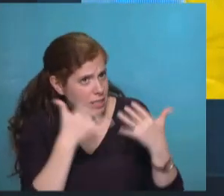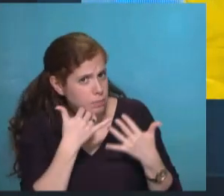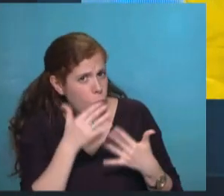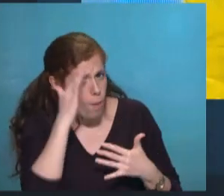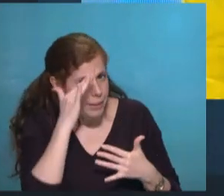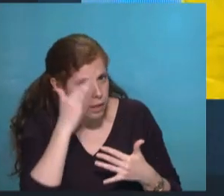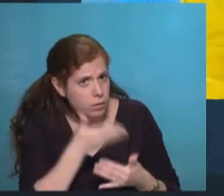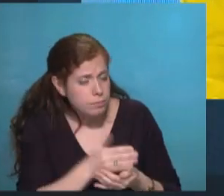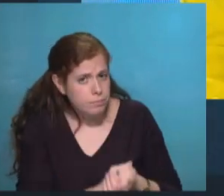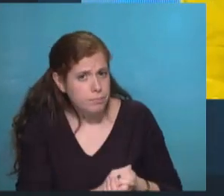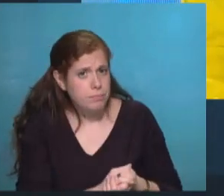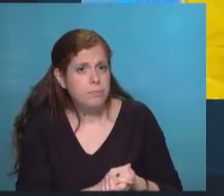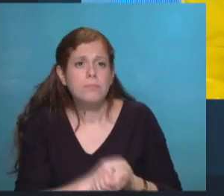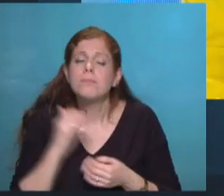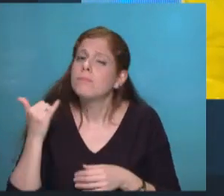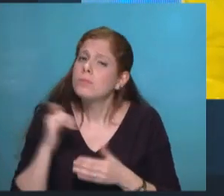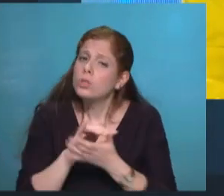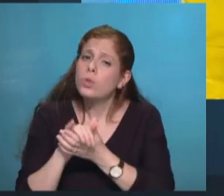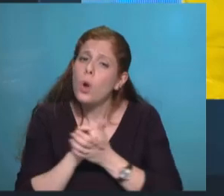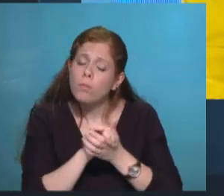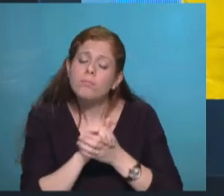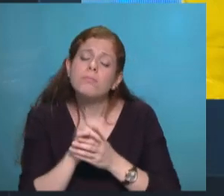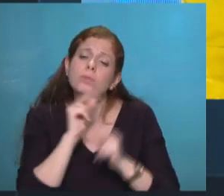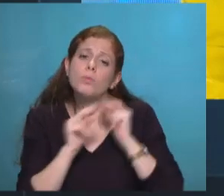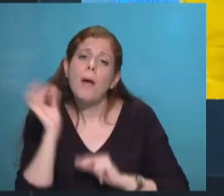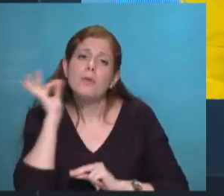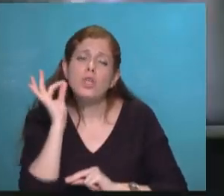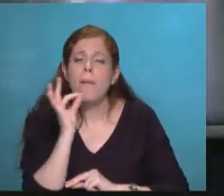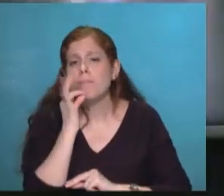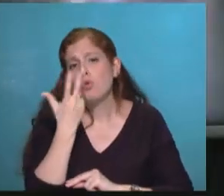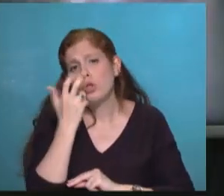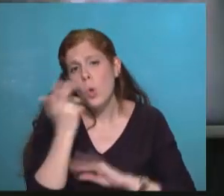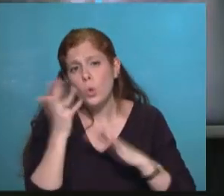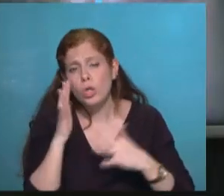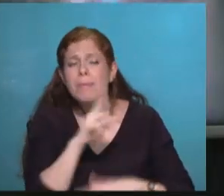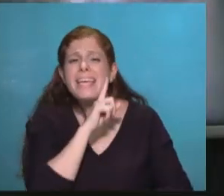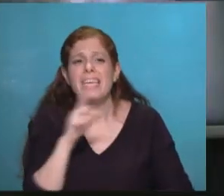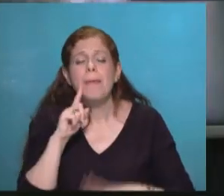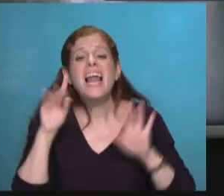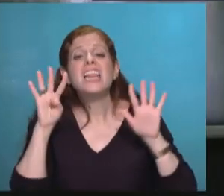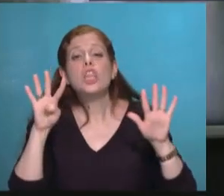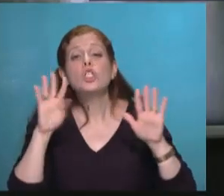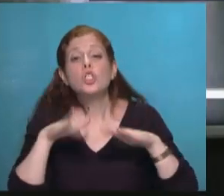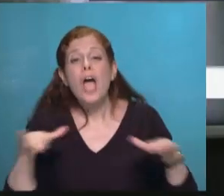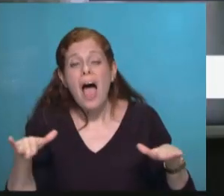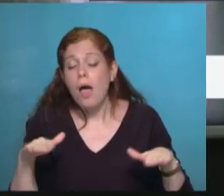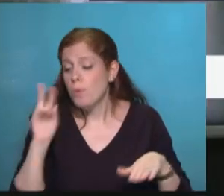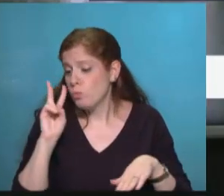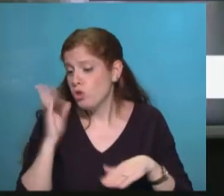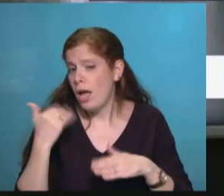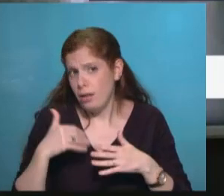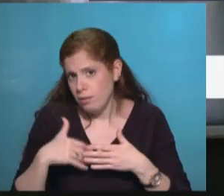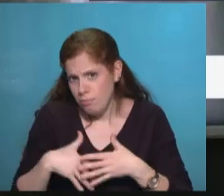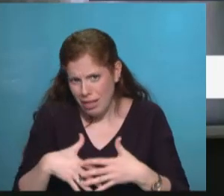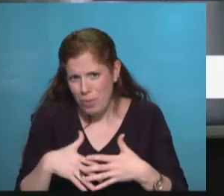הזה. כן, שלום דוריה, מדובר באישה בשנות ה-30 לחייה, היא אימא לתשעה, היא ביום שישי, הייתה בהיריון, ביום שישי